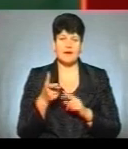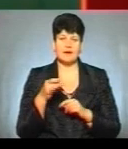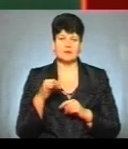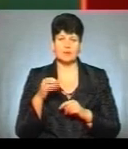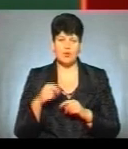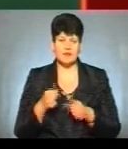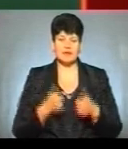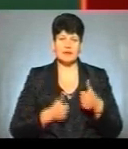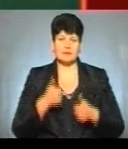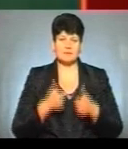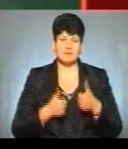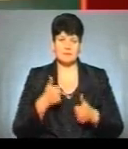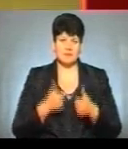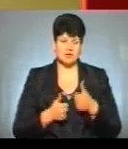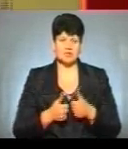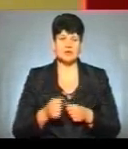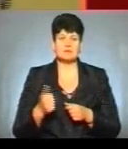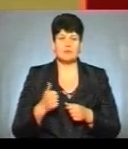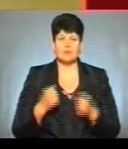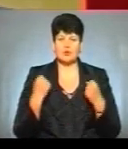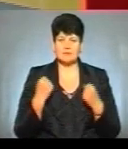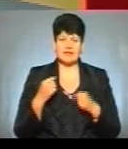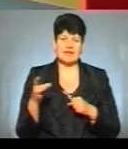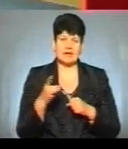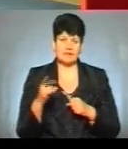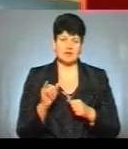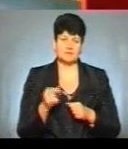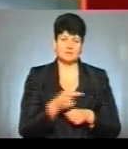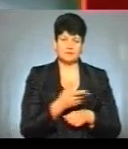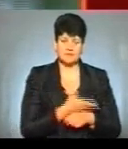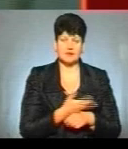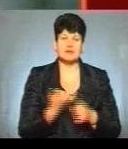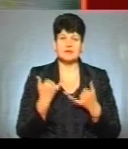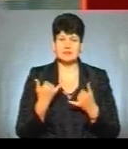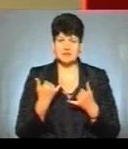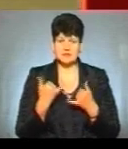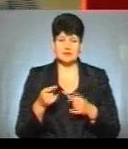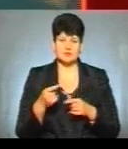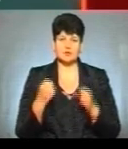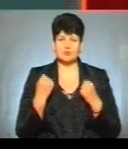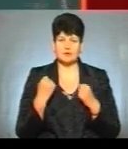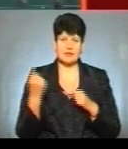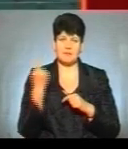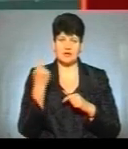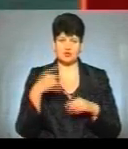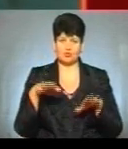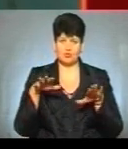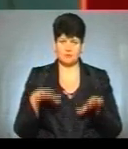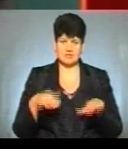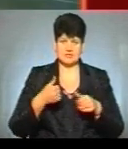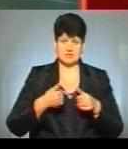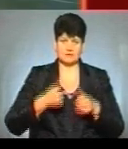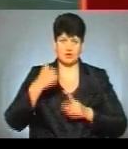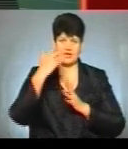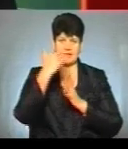команди ТНЕУ «Енерго» та спортсменок з Рівного. Зараз тернопільські спортсменки серед жіночих команд Західної ліги на першому місці в